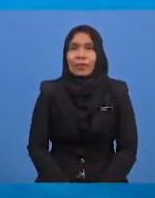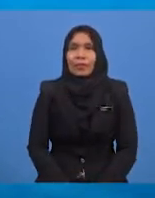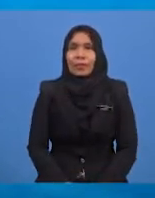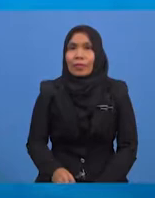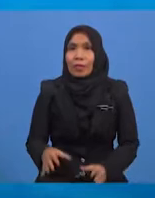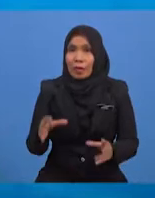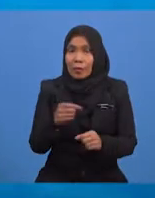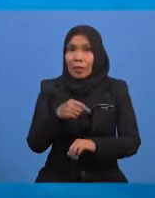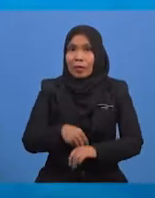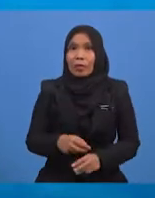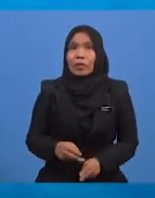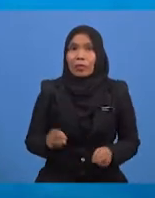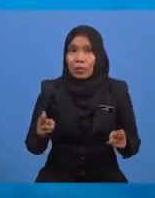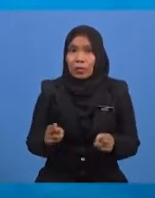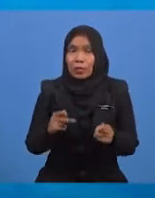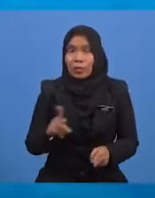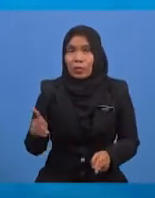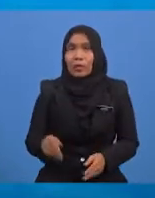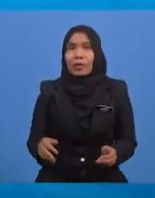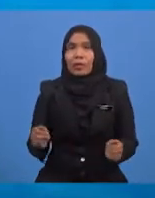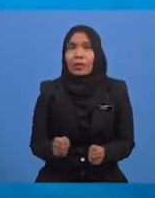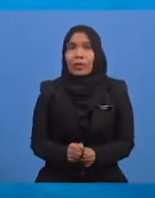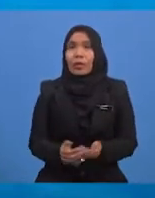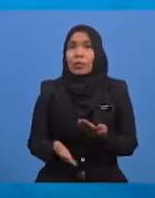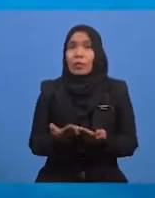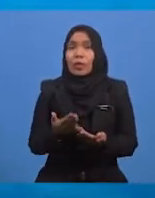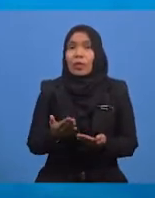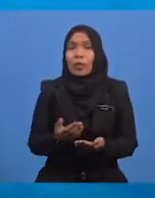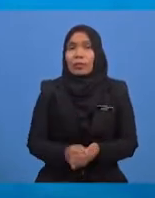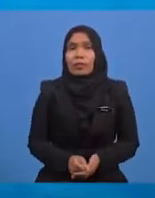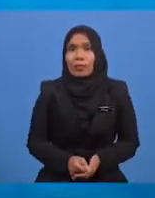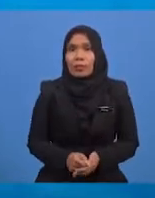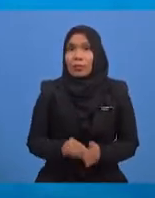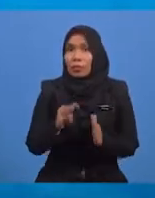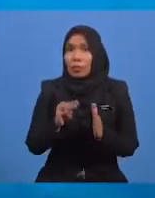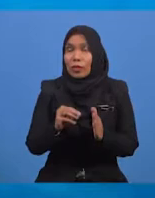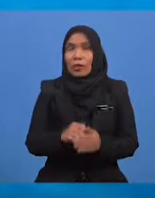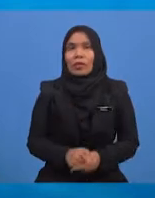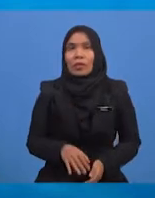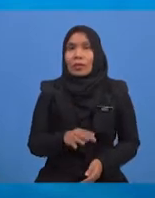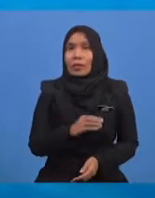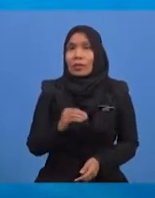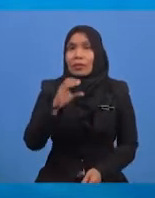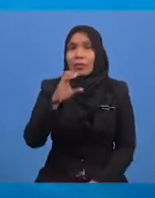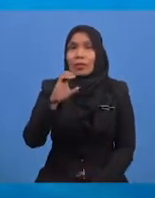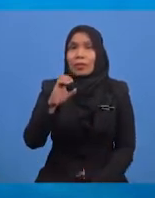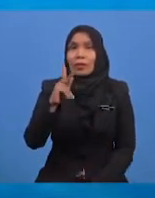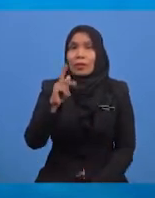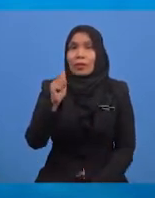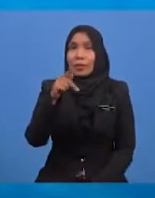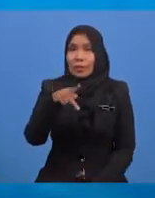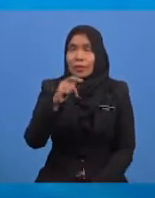diuruskan dengan lebih mudah, murah dan cekap dalam menyimpan dan menyebarkan maklumat.